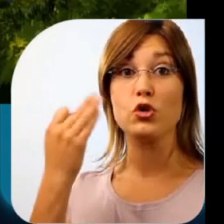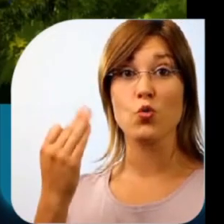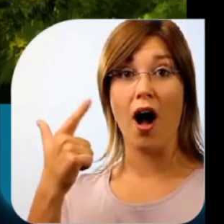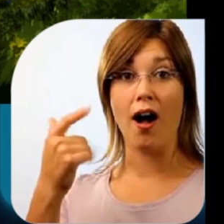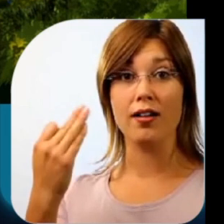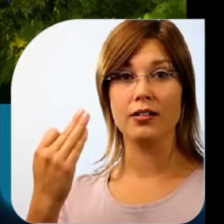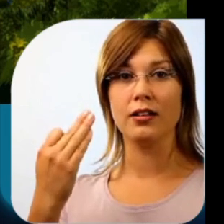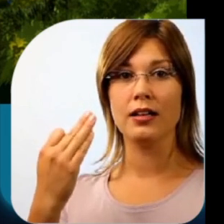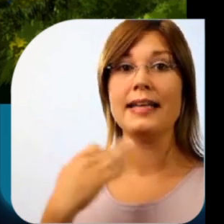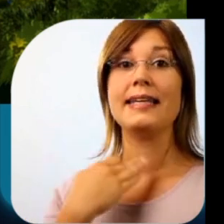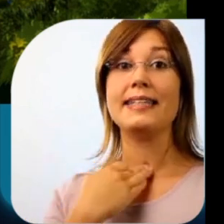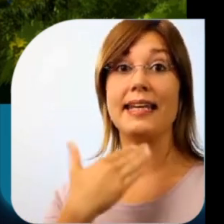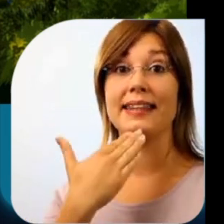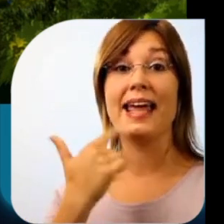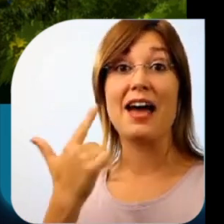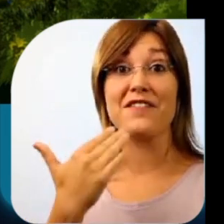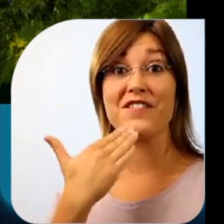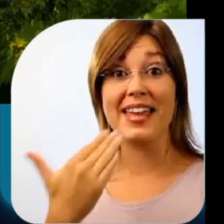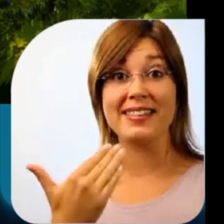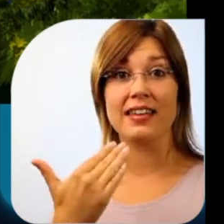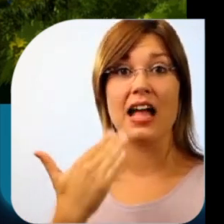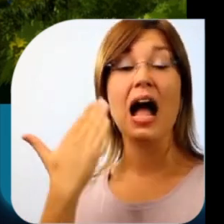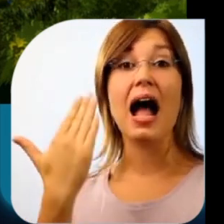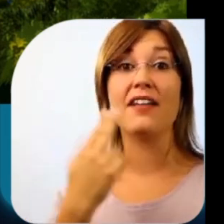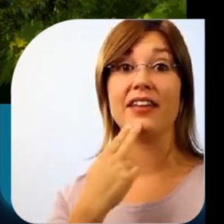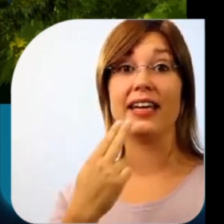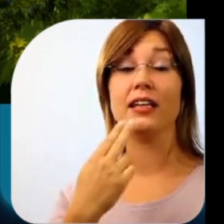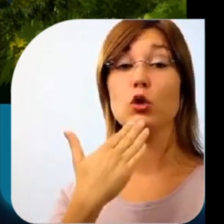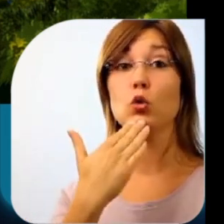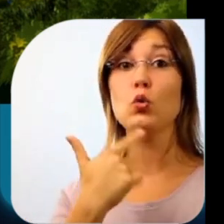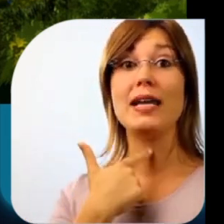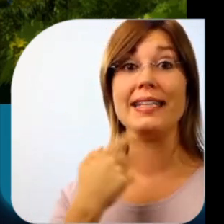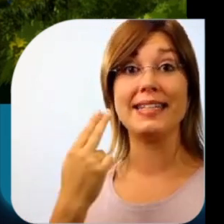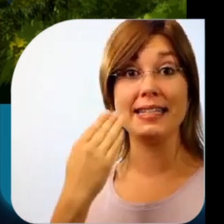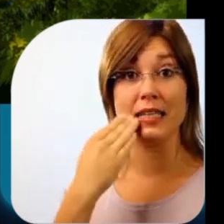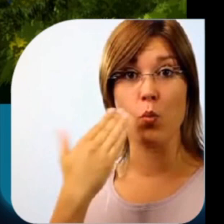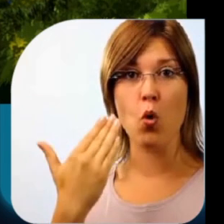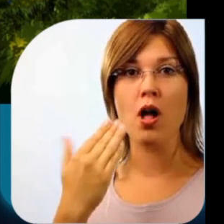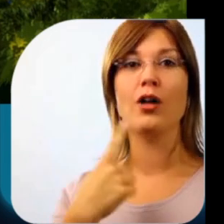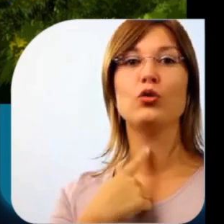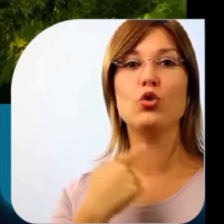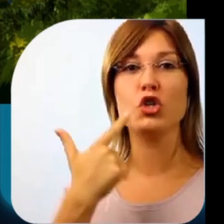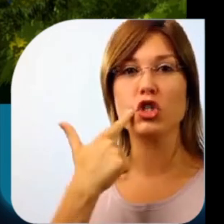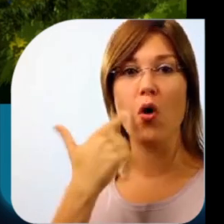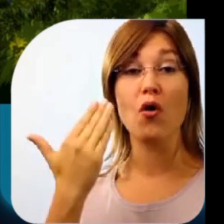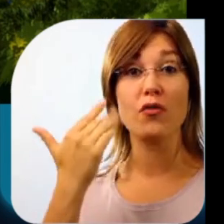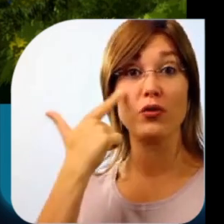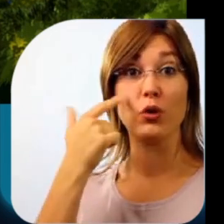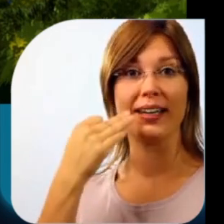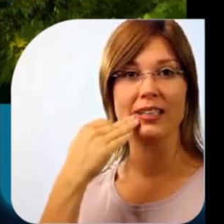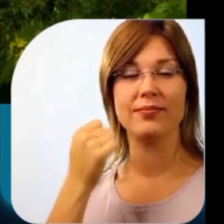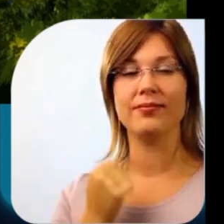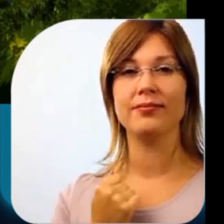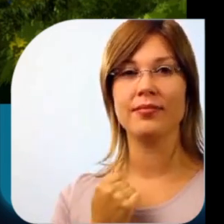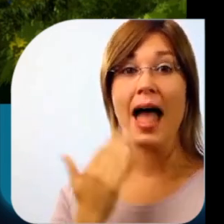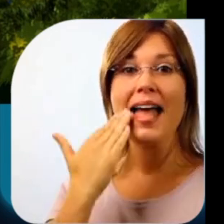Le soir, c'était la fête avec tous les animaux du champ